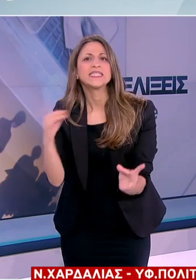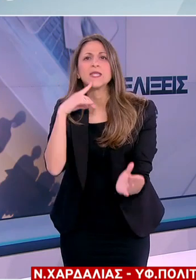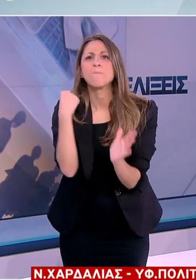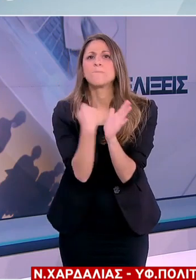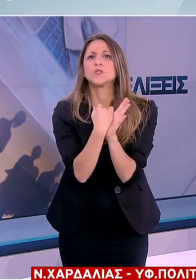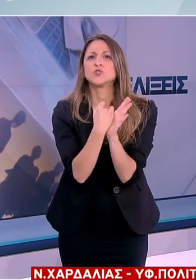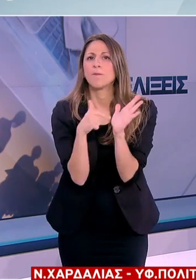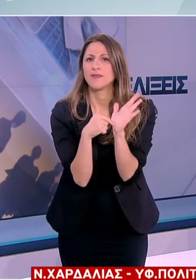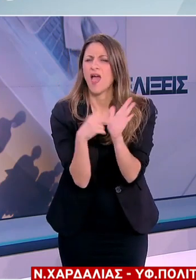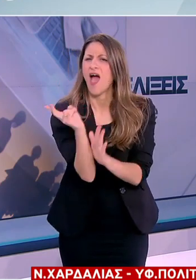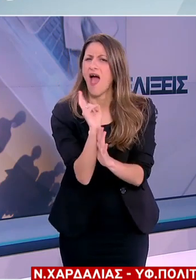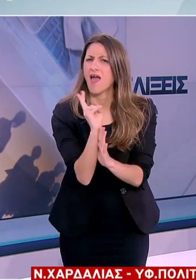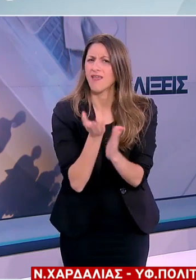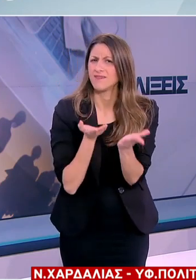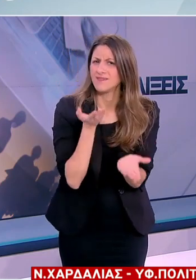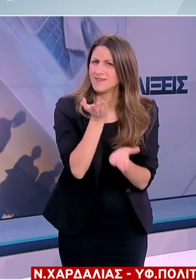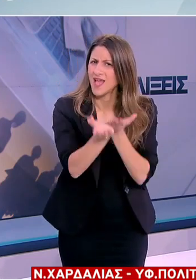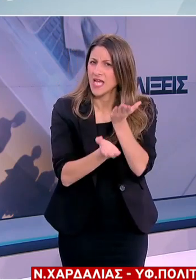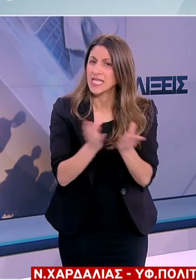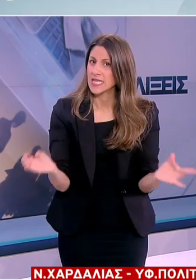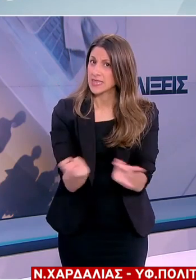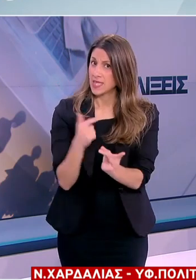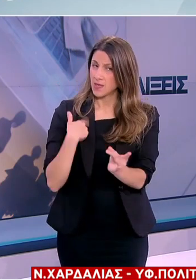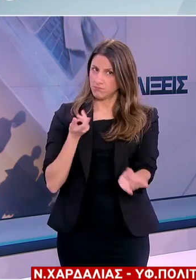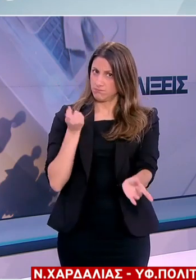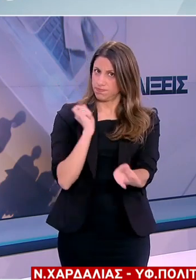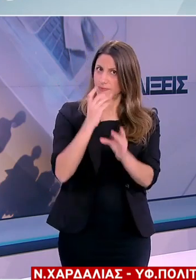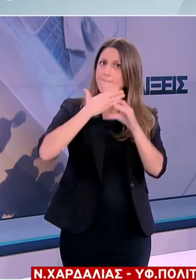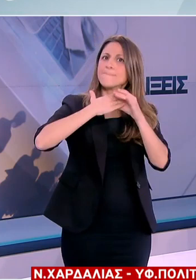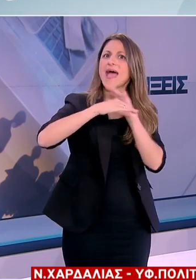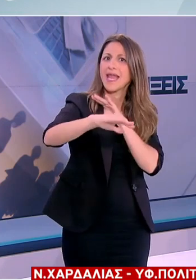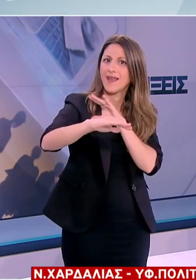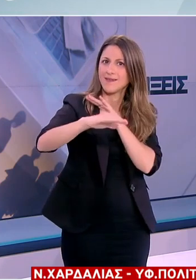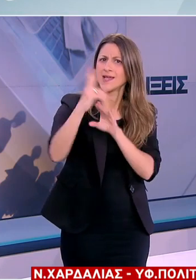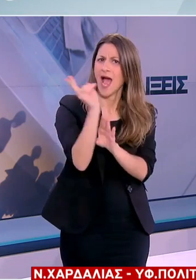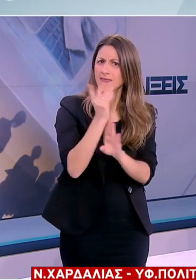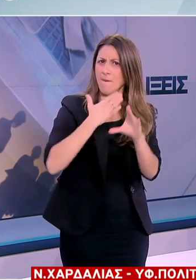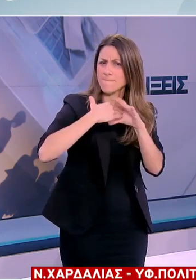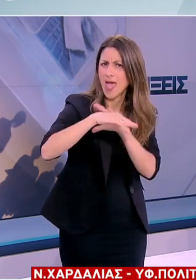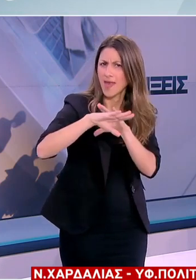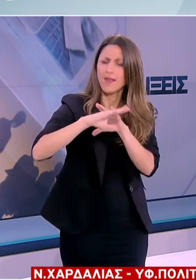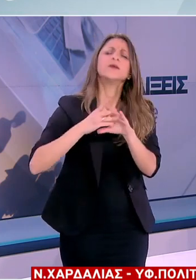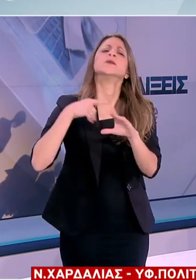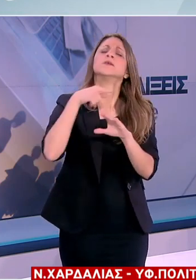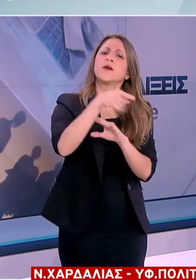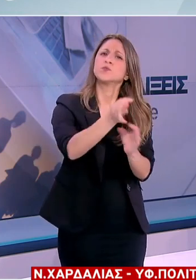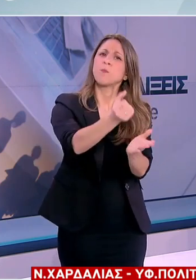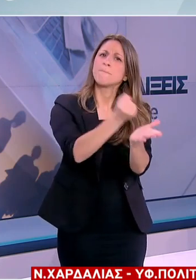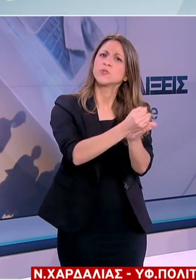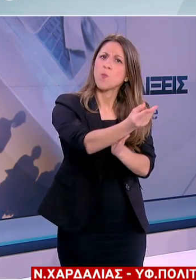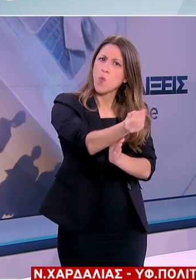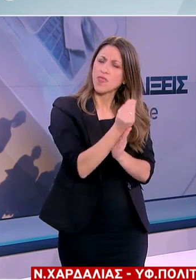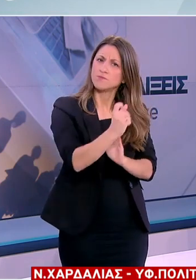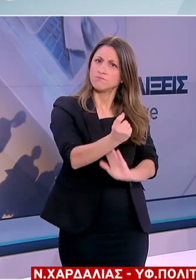απαιτούν συνυπηβολή δικαιολογητικών, εφόσον ο πολίτης τα αποστείλει ηλεκτρονικά. Τονίζεται ότι η παράδοση των εγγράφων και